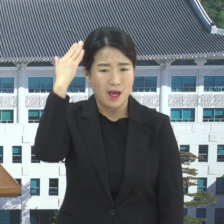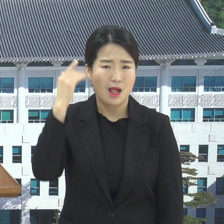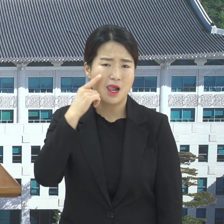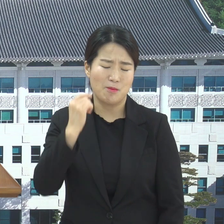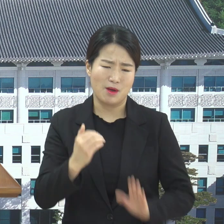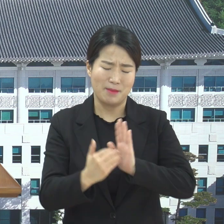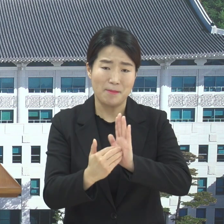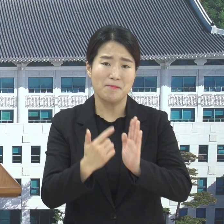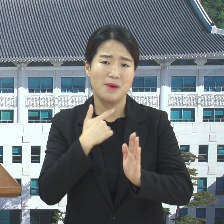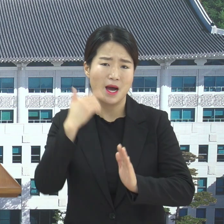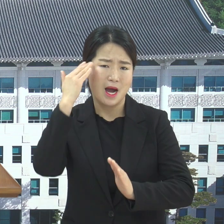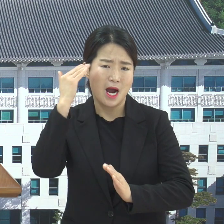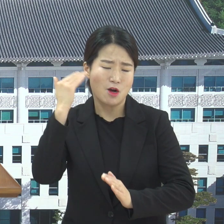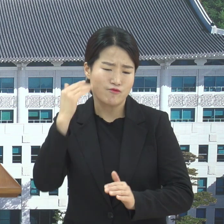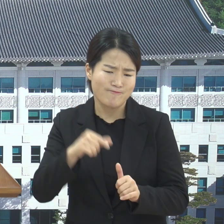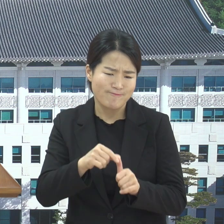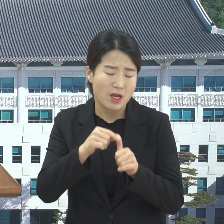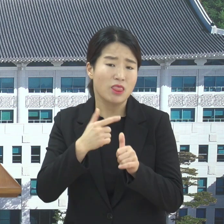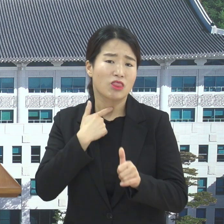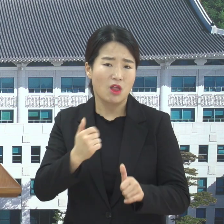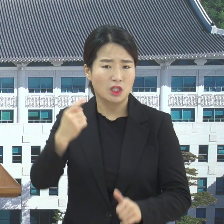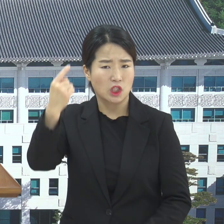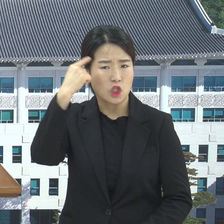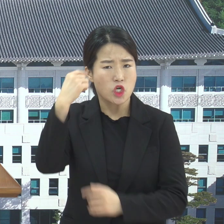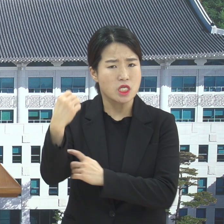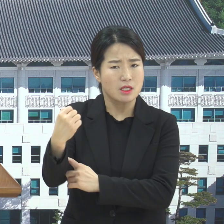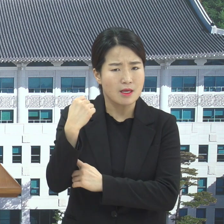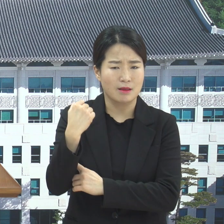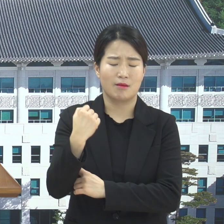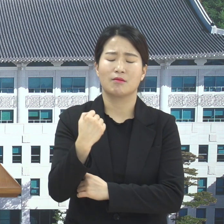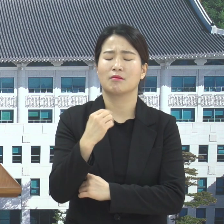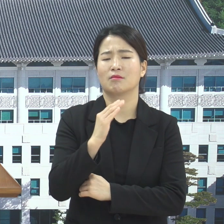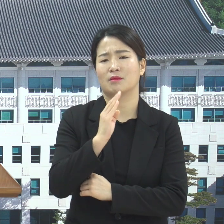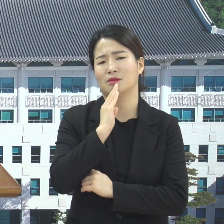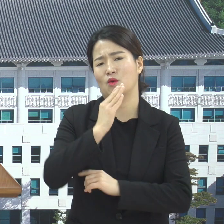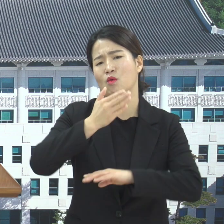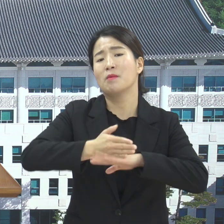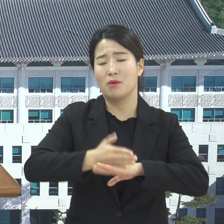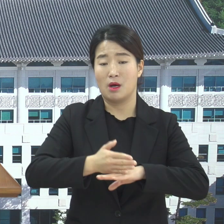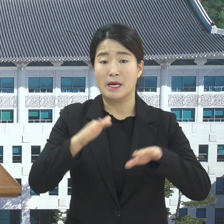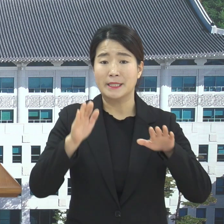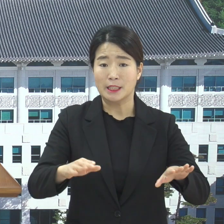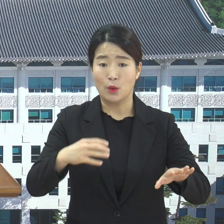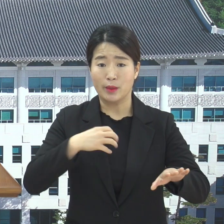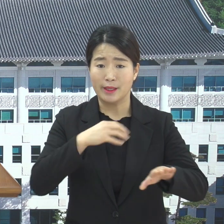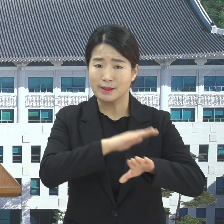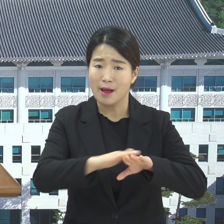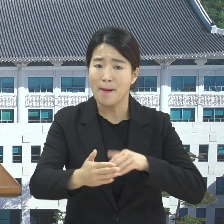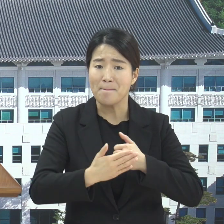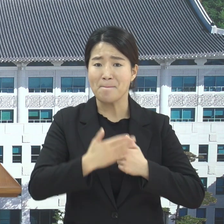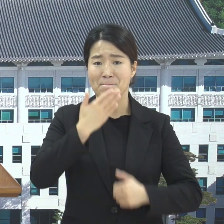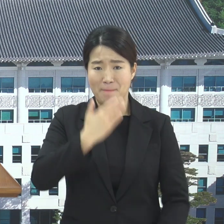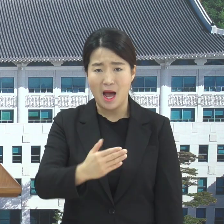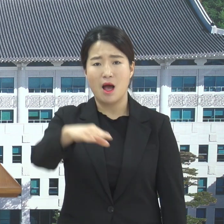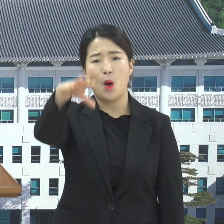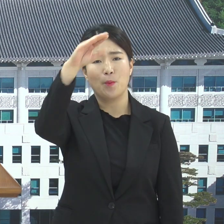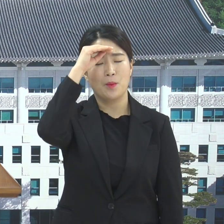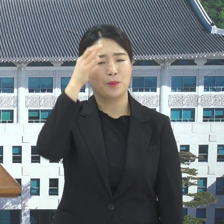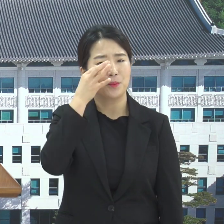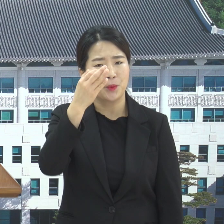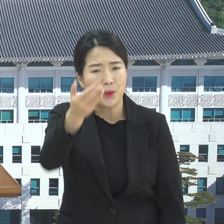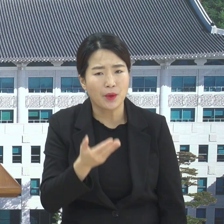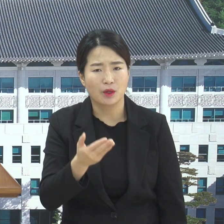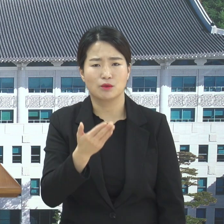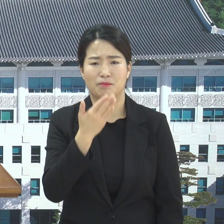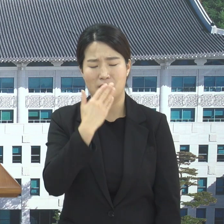구국으로 대한민국을 지탱해 온 정신적 버팀목인 만큼 이번 위기를 극복하는 모범을